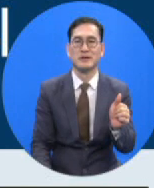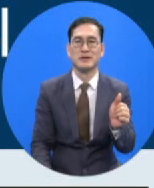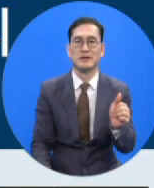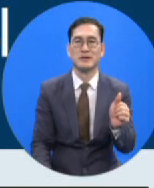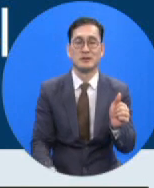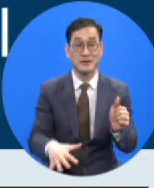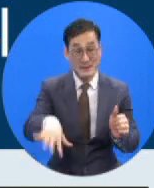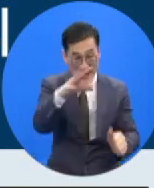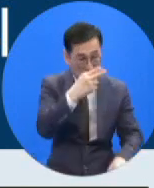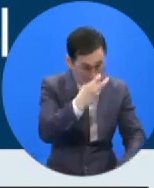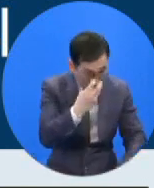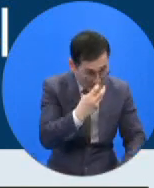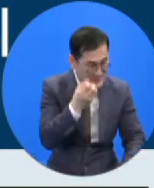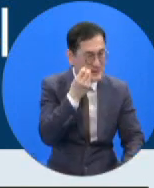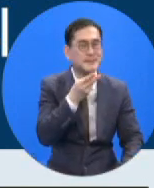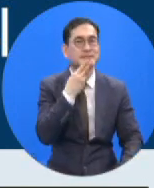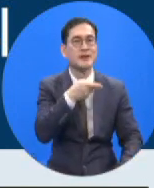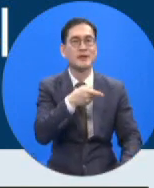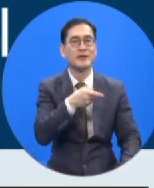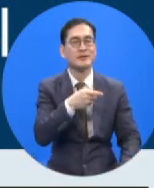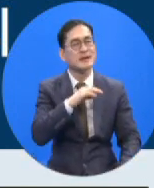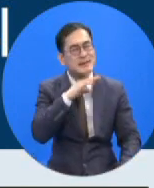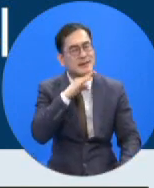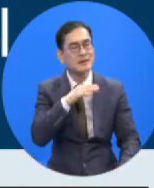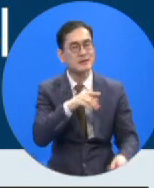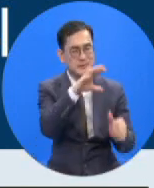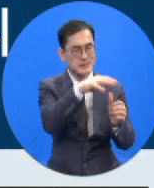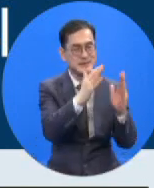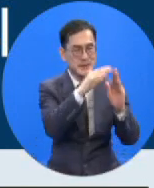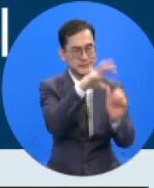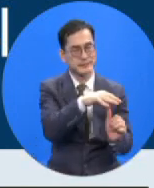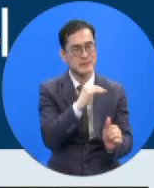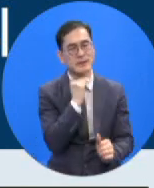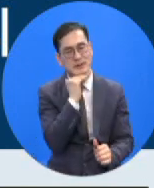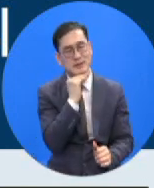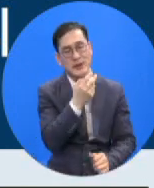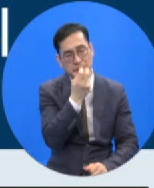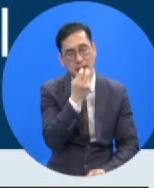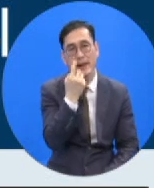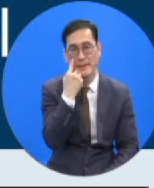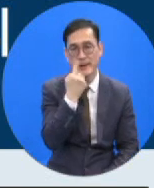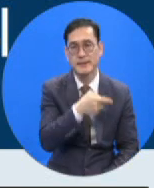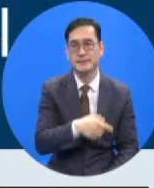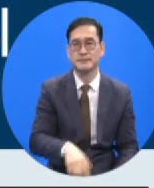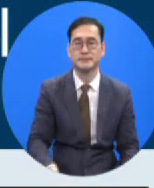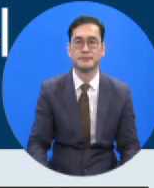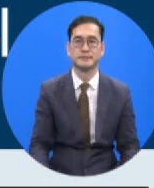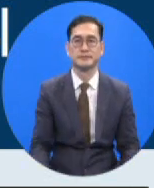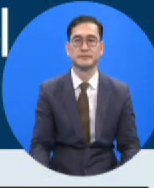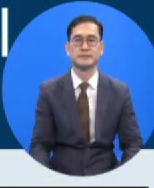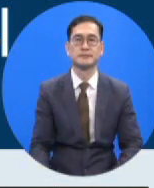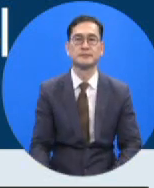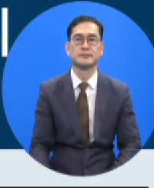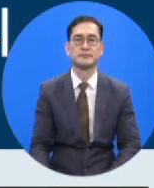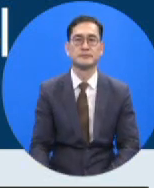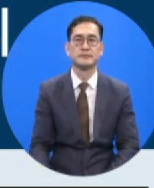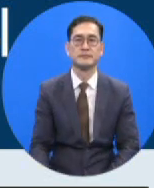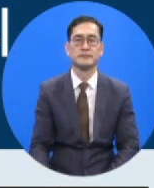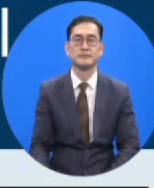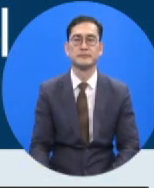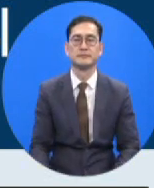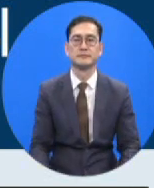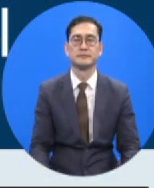있고 어 현재 질병관리 고까지 4화 이렇다 봤는데요 한가지씩 논란이 되고 있습니다